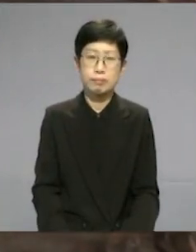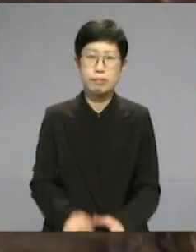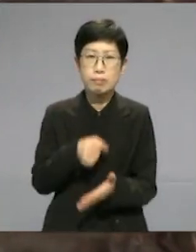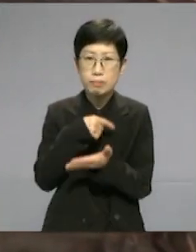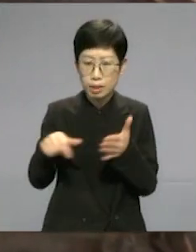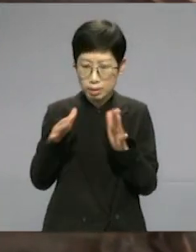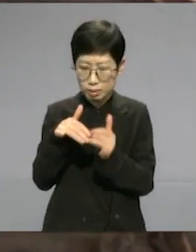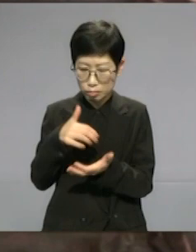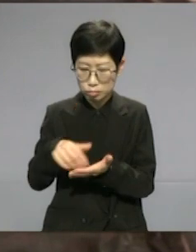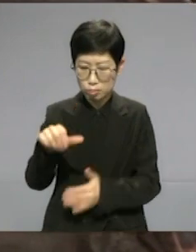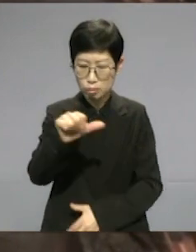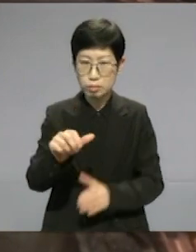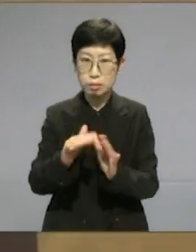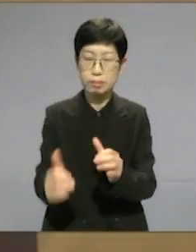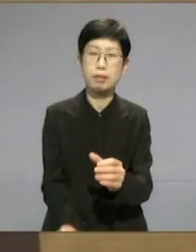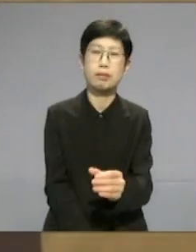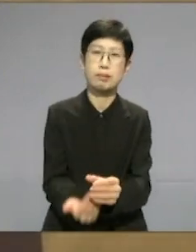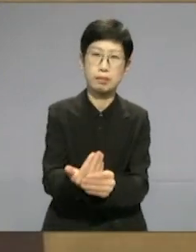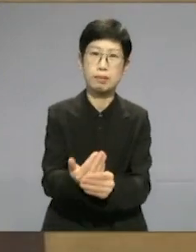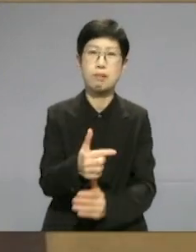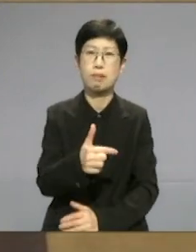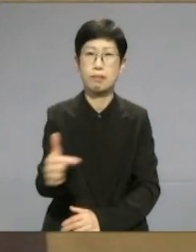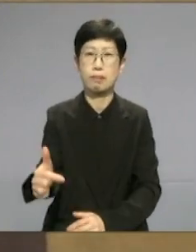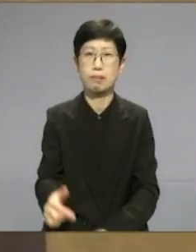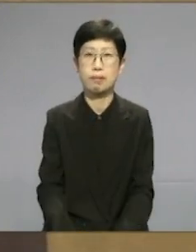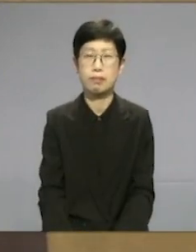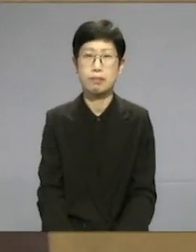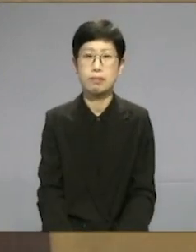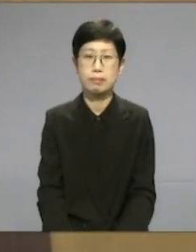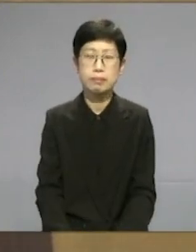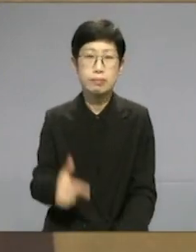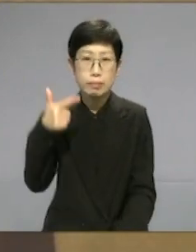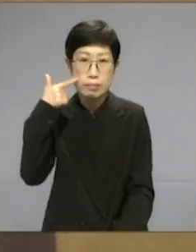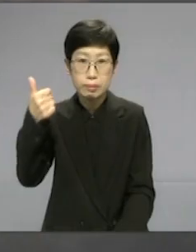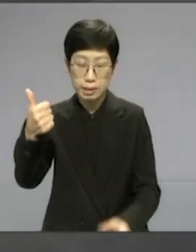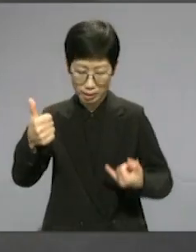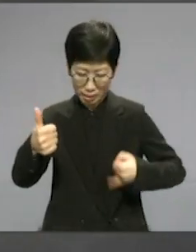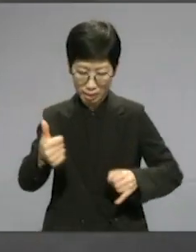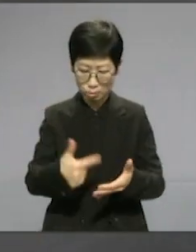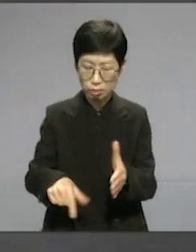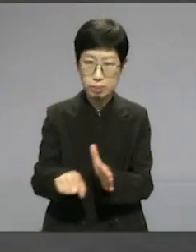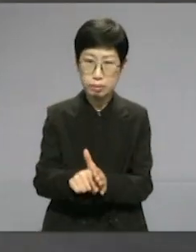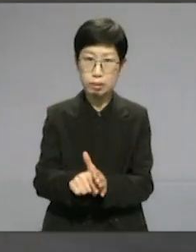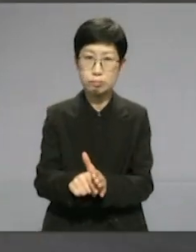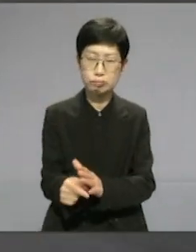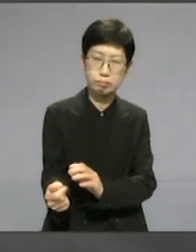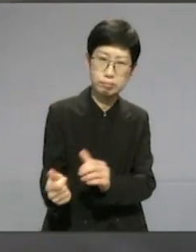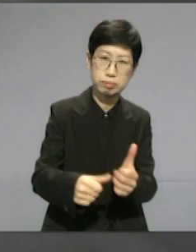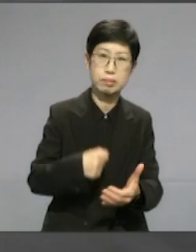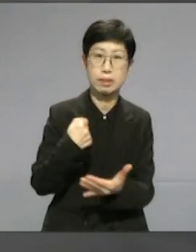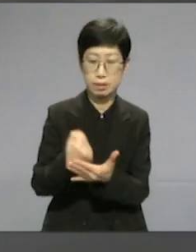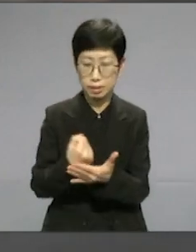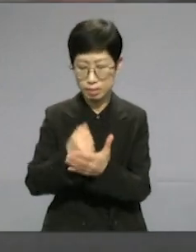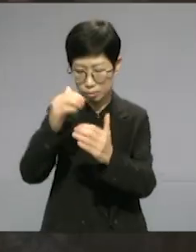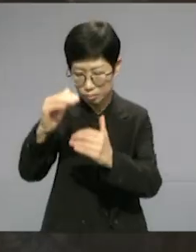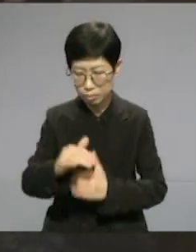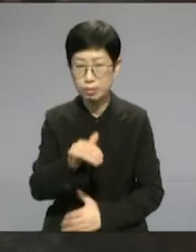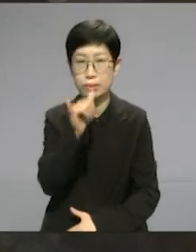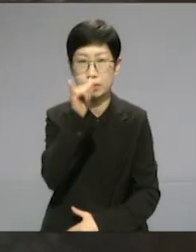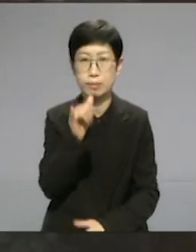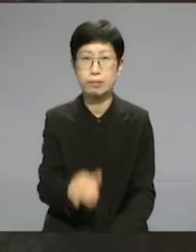이재민도 5천 명이 발생했습니다. 아버지가 딸을 위해 목숨을 바친 안타까운 사연도